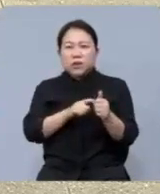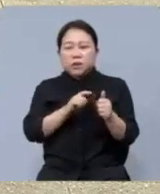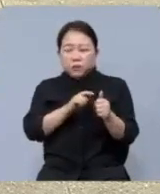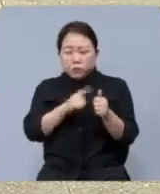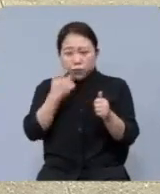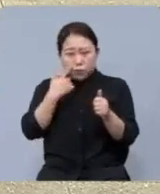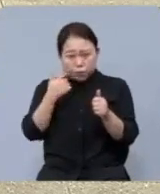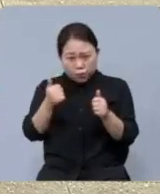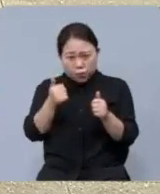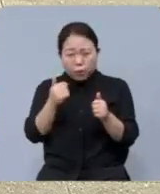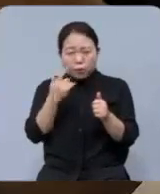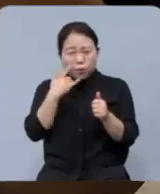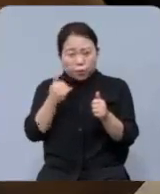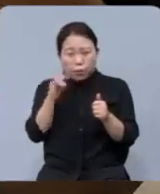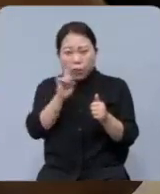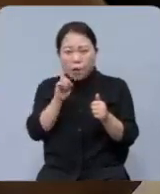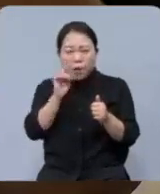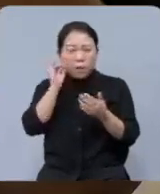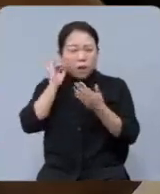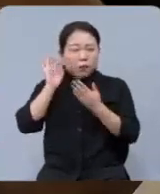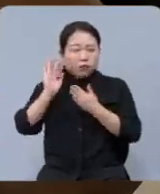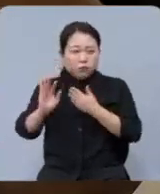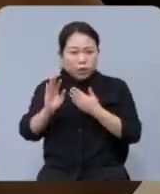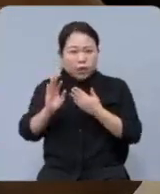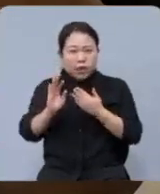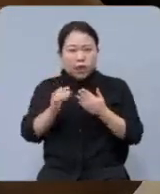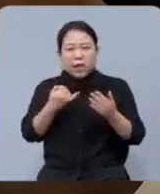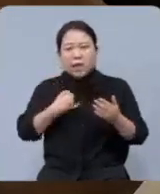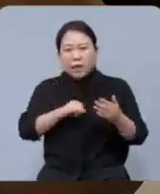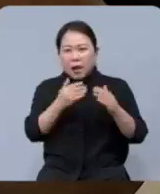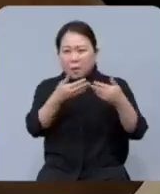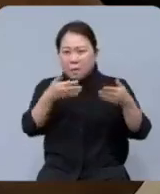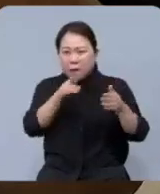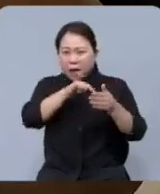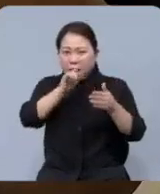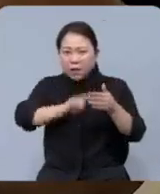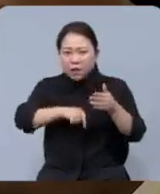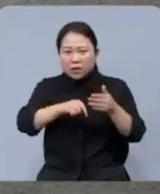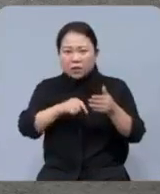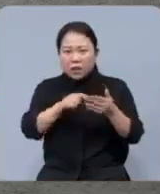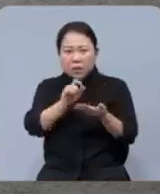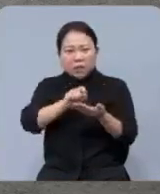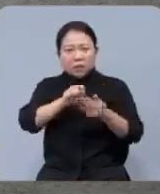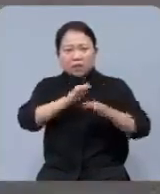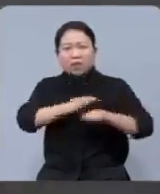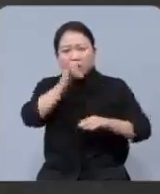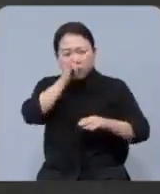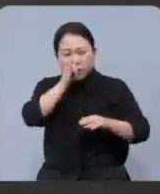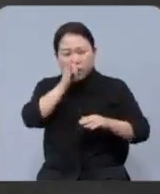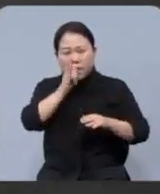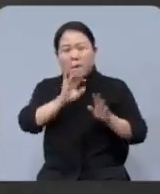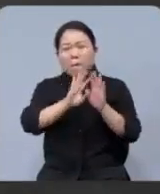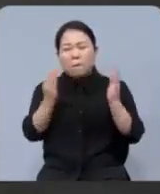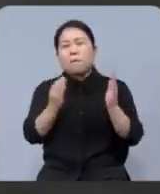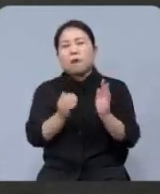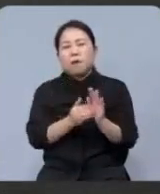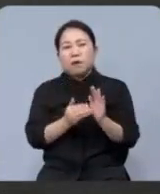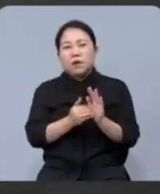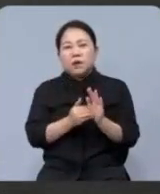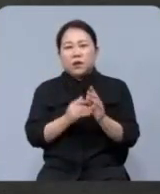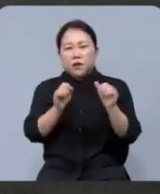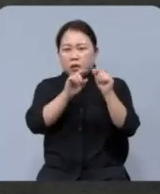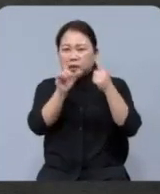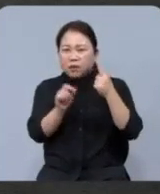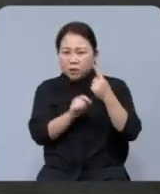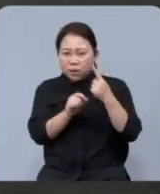A양의 부모가 사건 발생 100여일 만에 딸의 방에서 유서를 발견해 공개했습니다. 1월 달에 있었던 안 좋은 일이